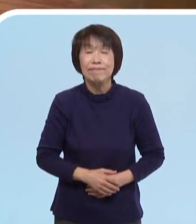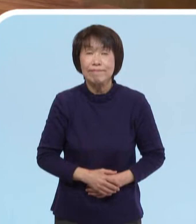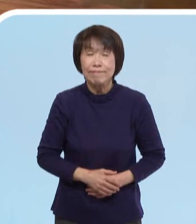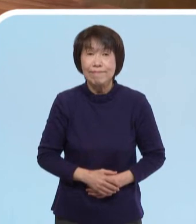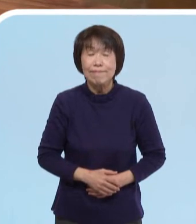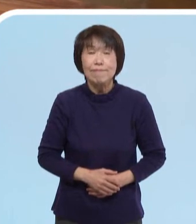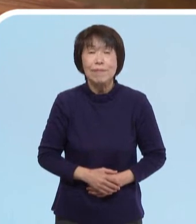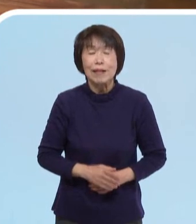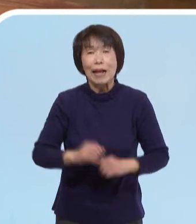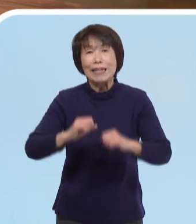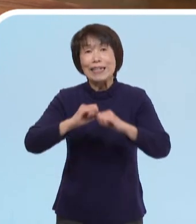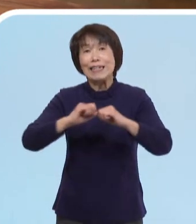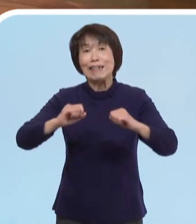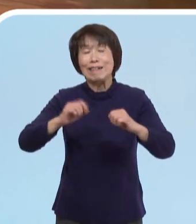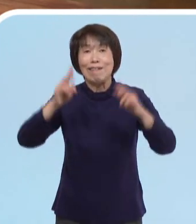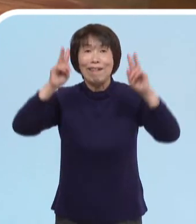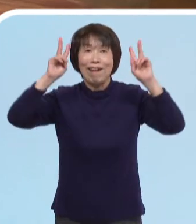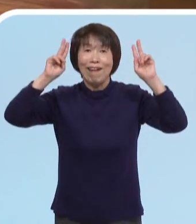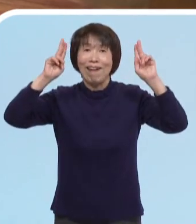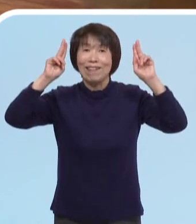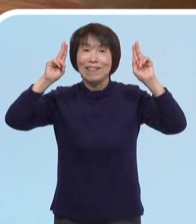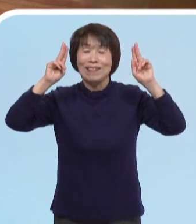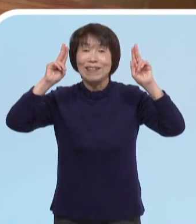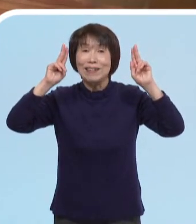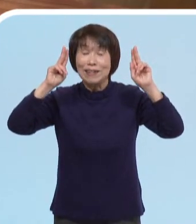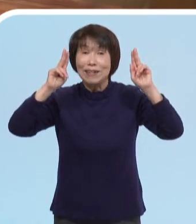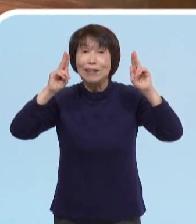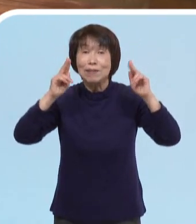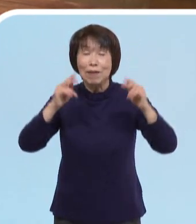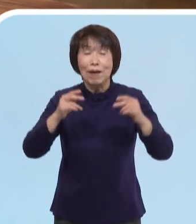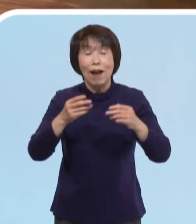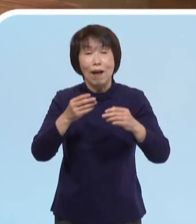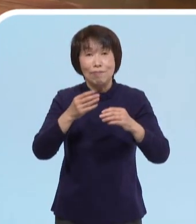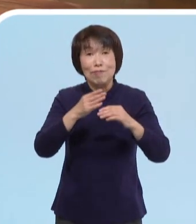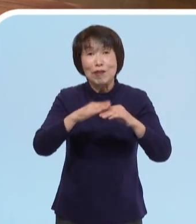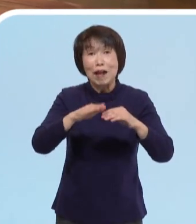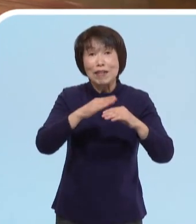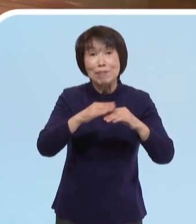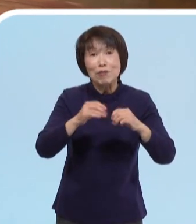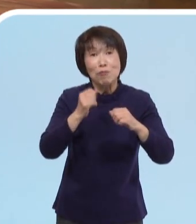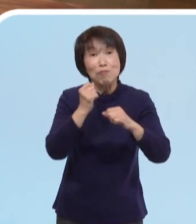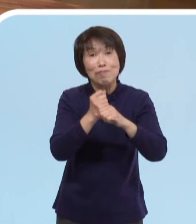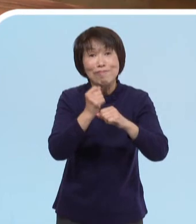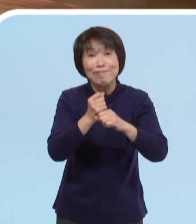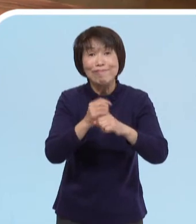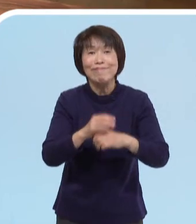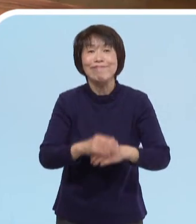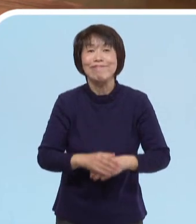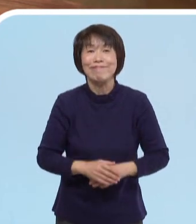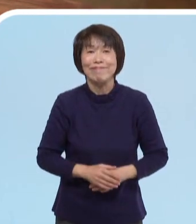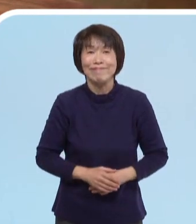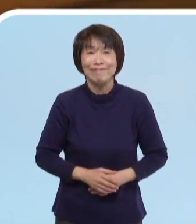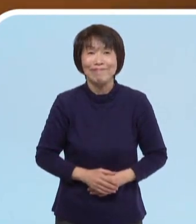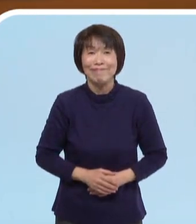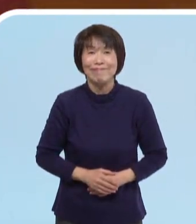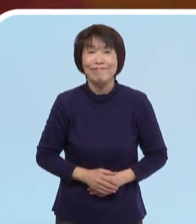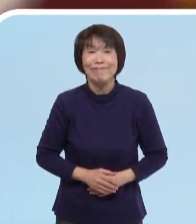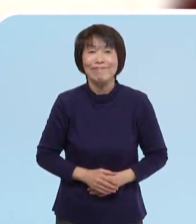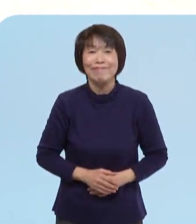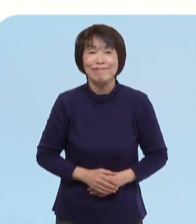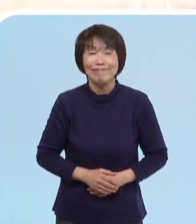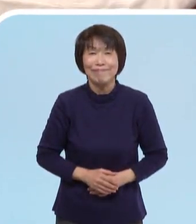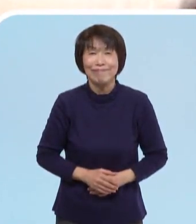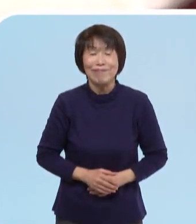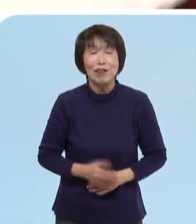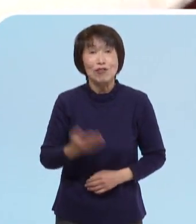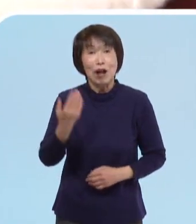らが先ほどまで生きてた松ばかりでございます。今からカニのお刺身をさせていただきます。さっきまで生